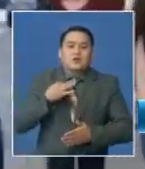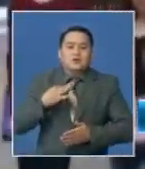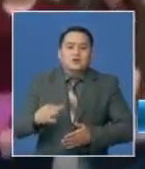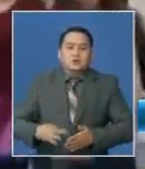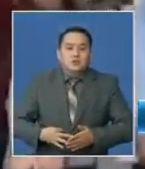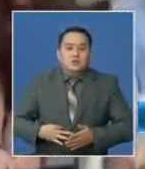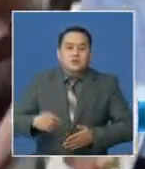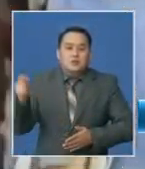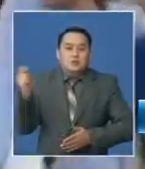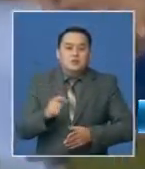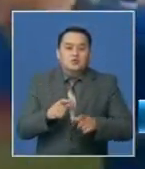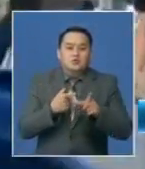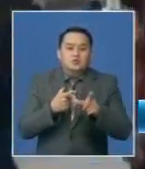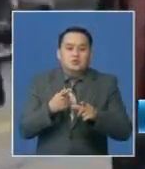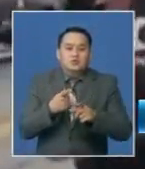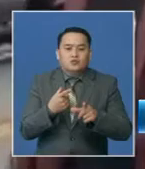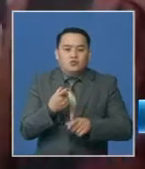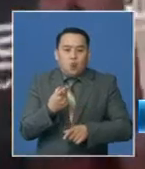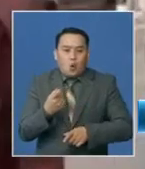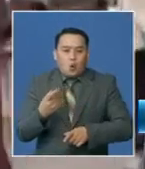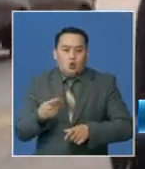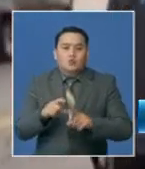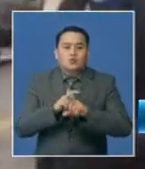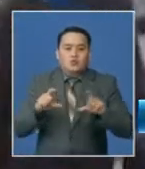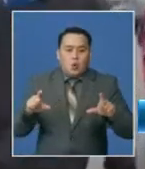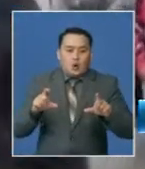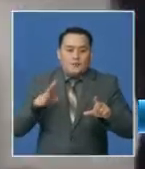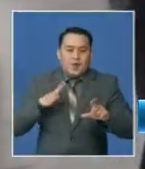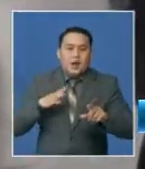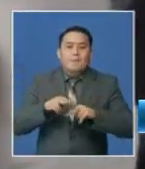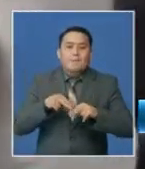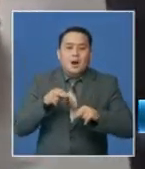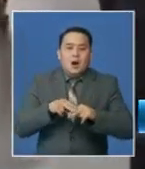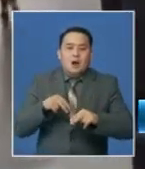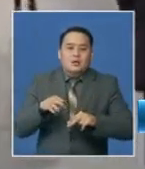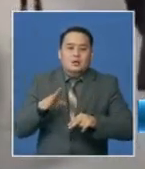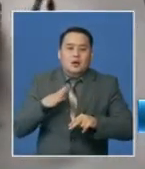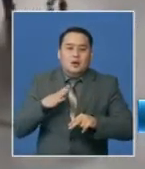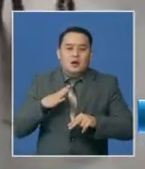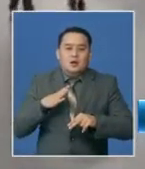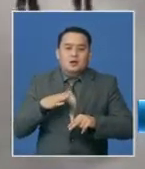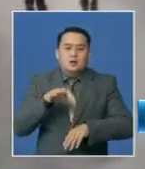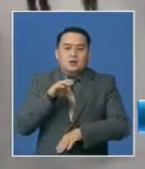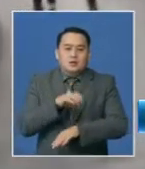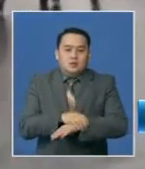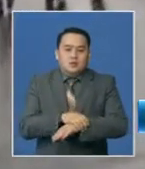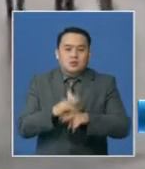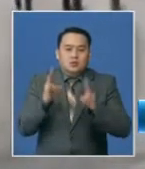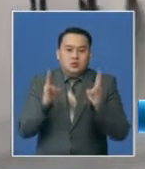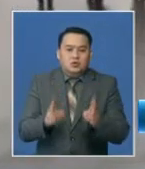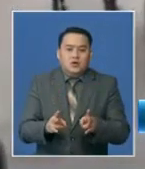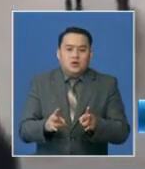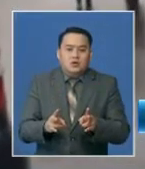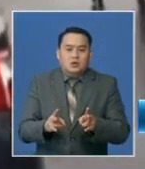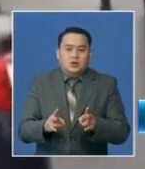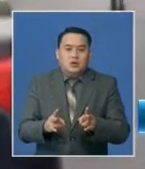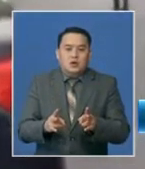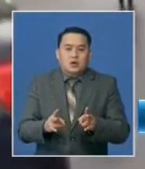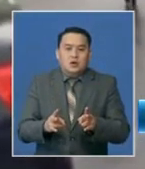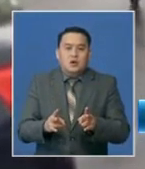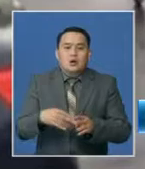разрушен землетрясением, и представили спасателям результат своей работы. В американском штате Юта родители